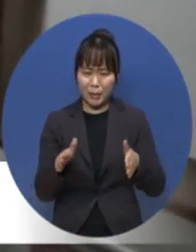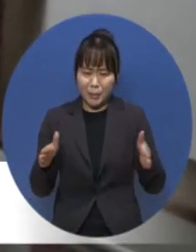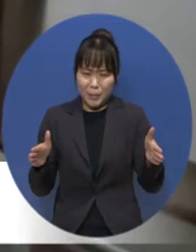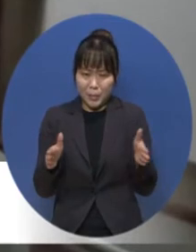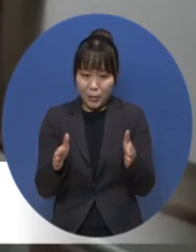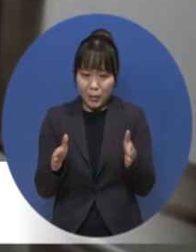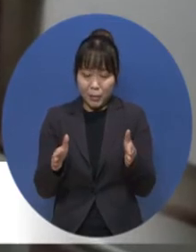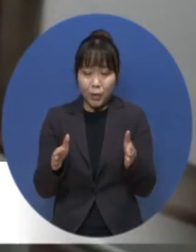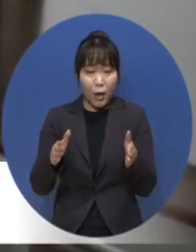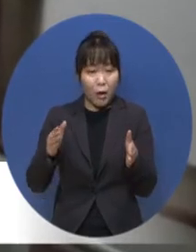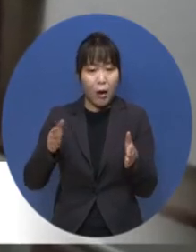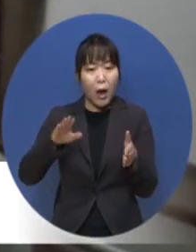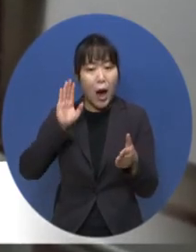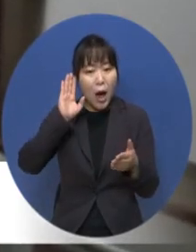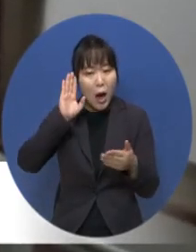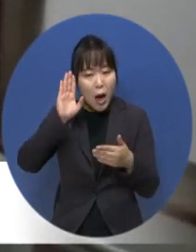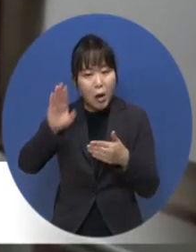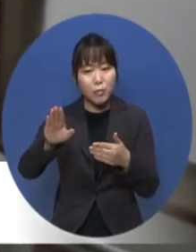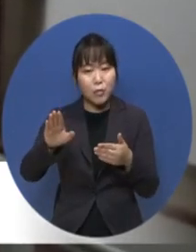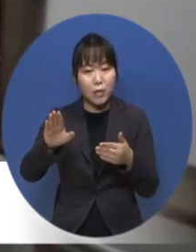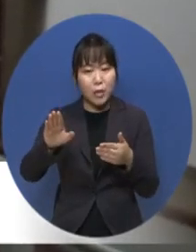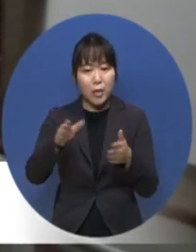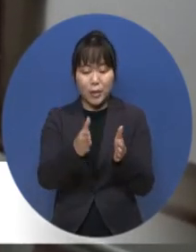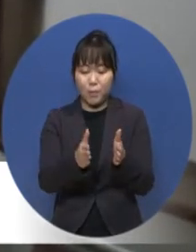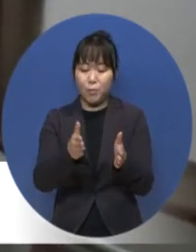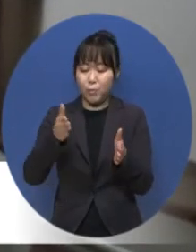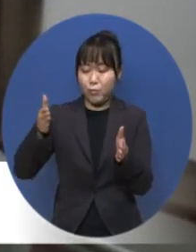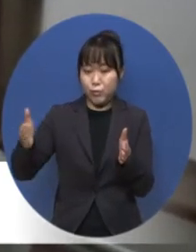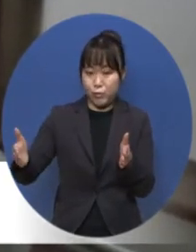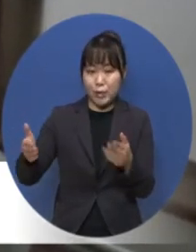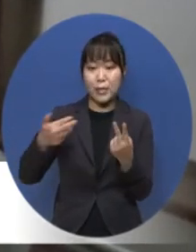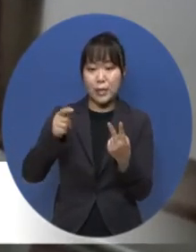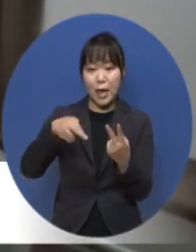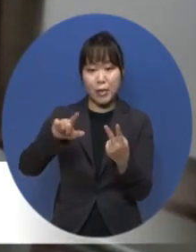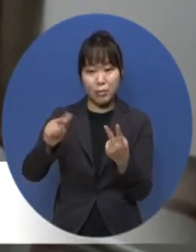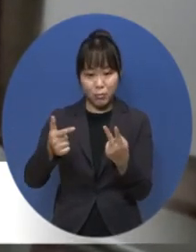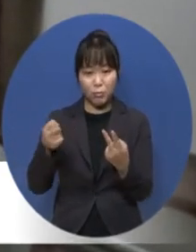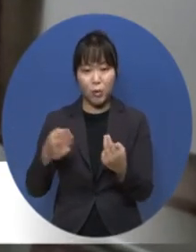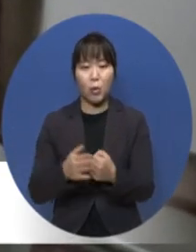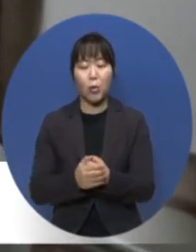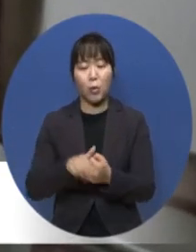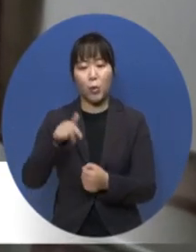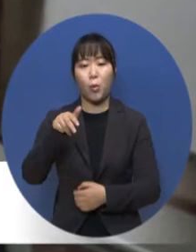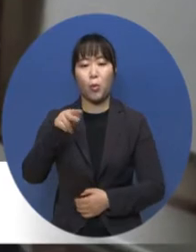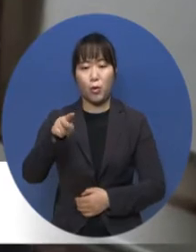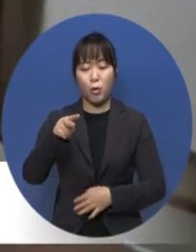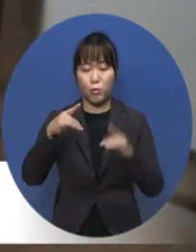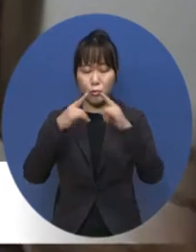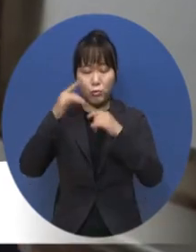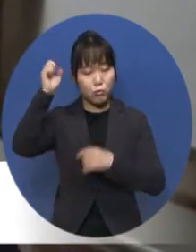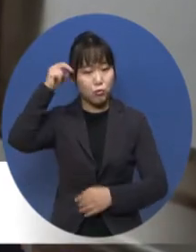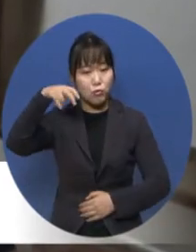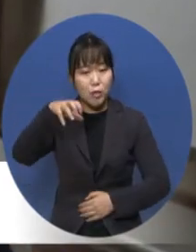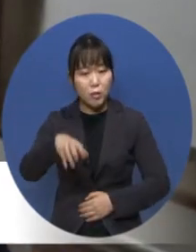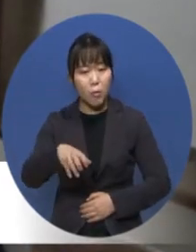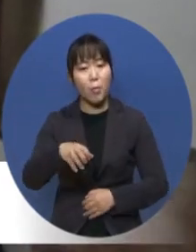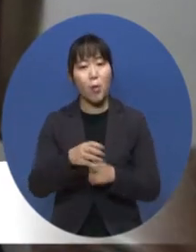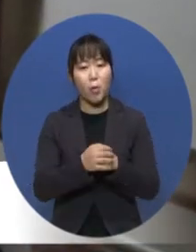협소한데 향후 2차선을 확장할 것이고요. 또 저희 그 고려궁에서